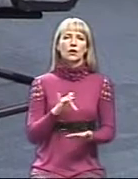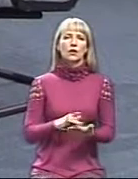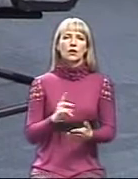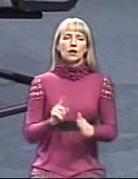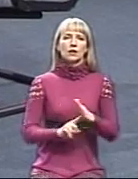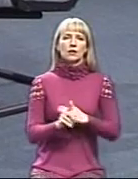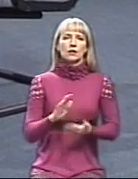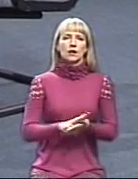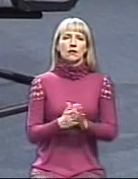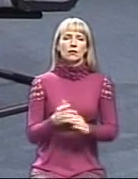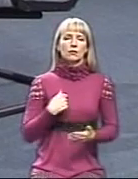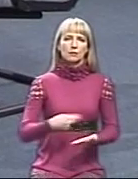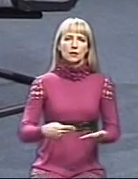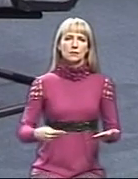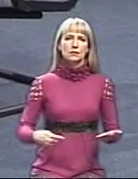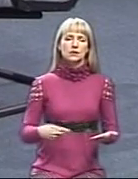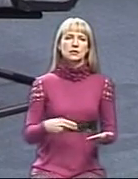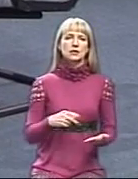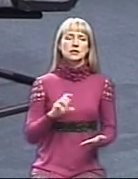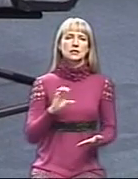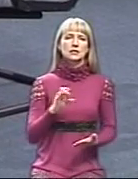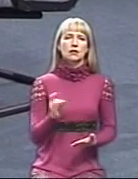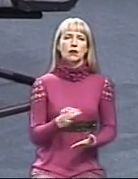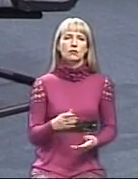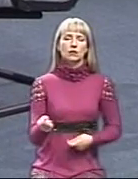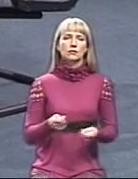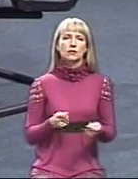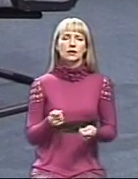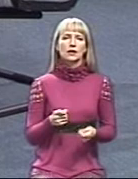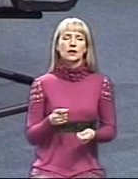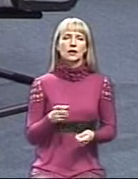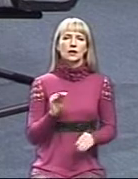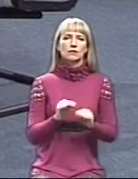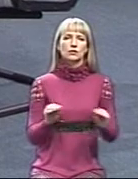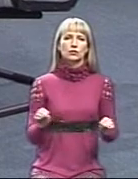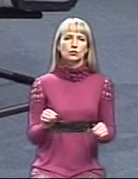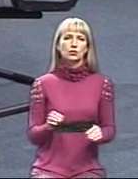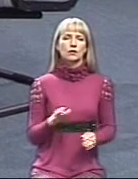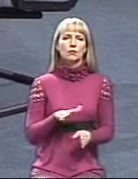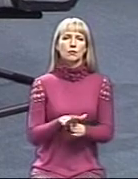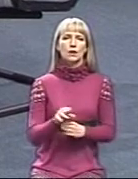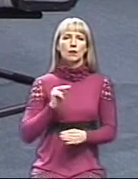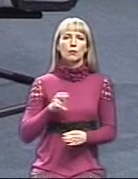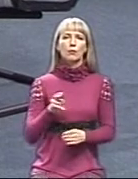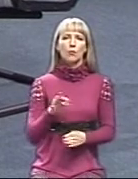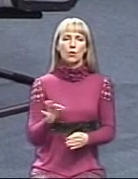основании договоров, которые мы заключаем и с администрациями, и с департаментом инфраструктуры, выполняем работы по